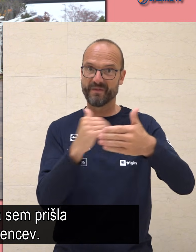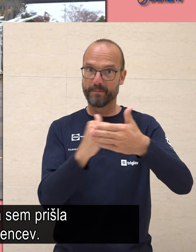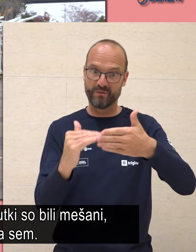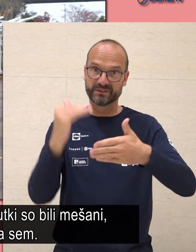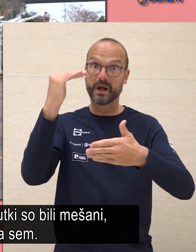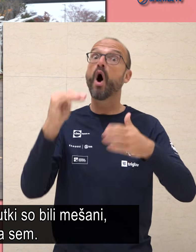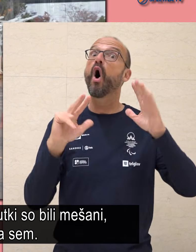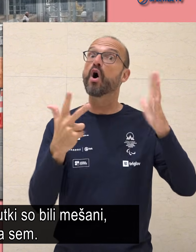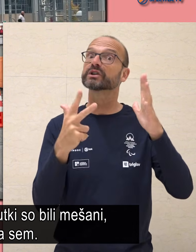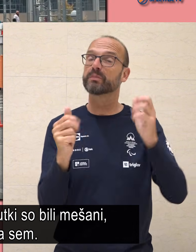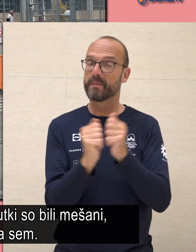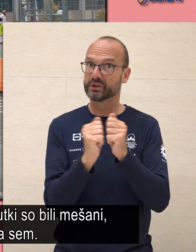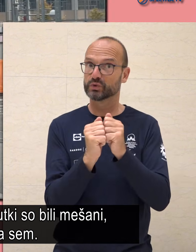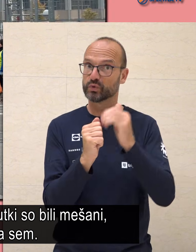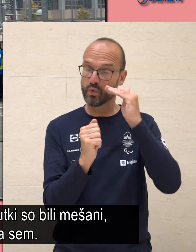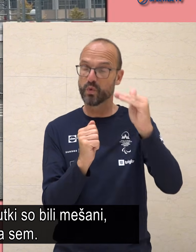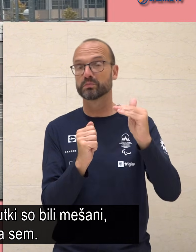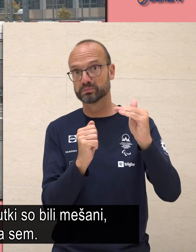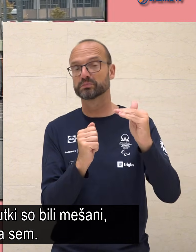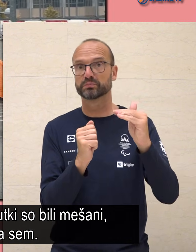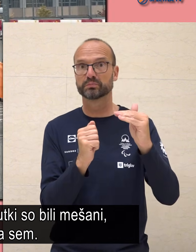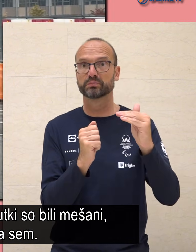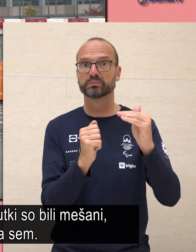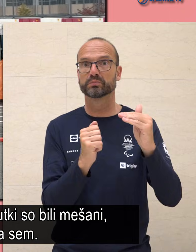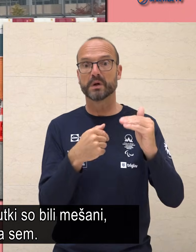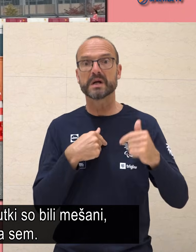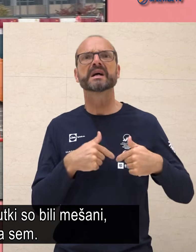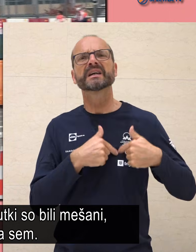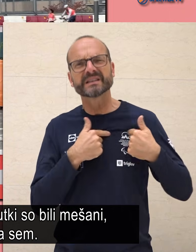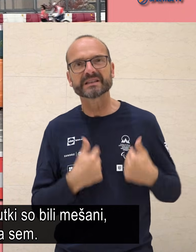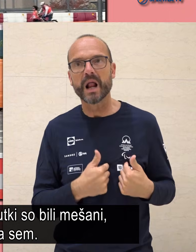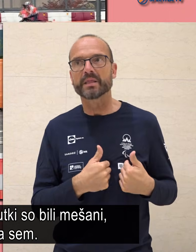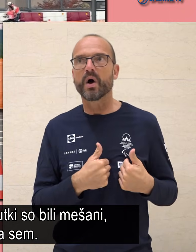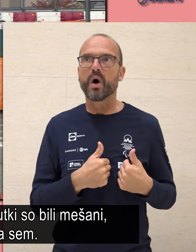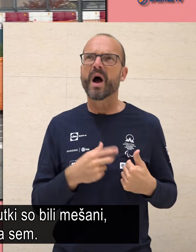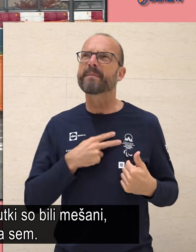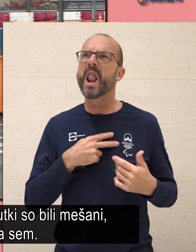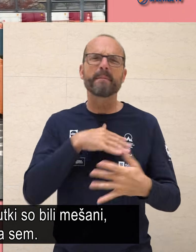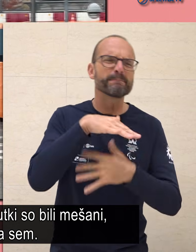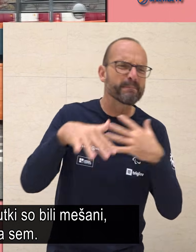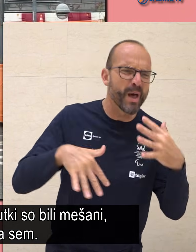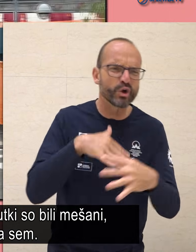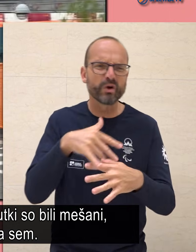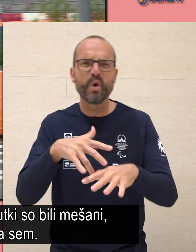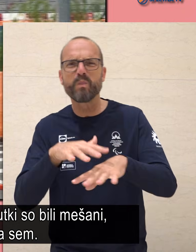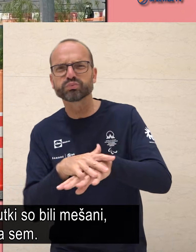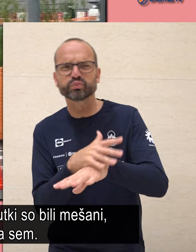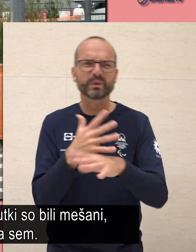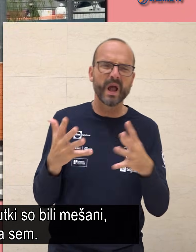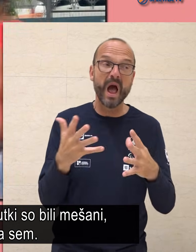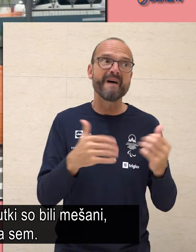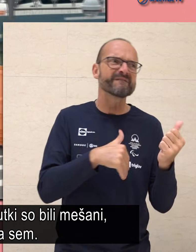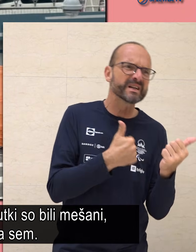udeležencev. 8. sem, pa iskreno so tako bili moji mešani občutki,